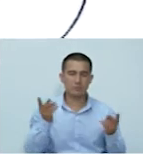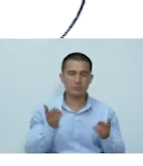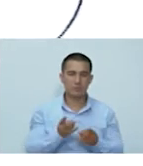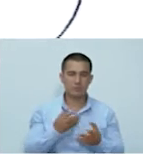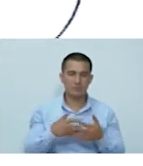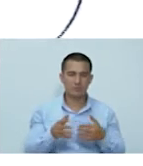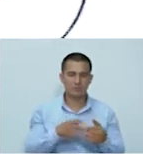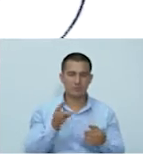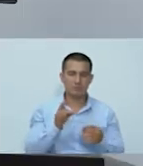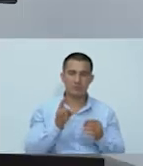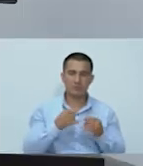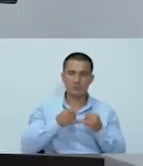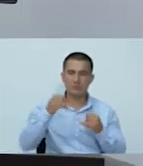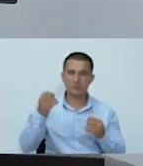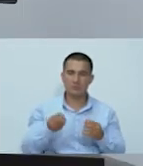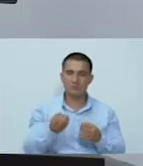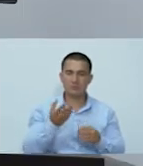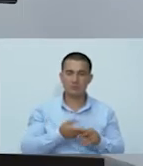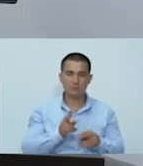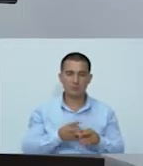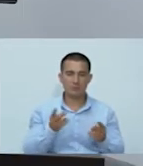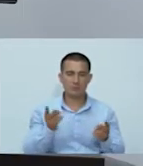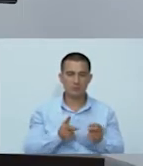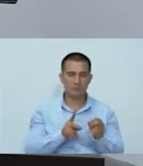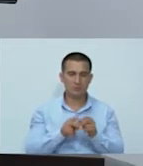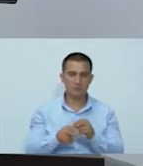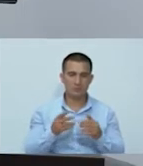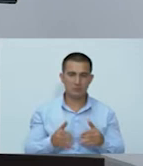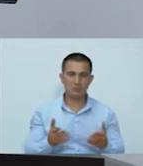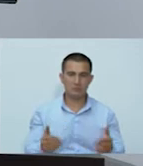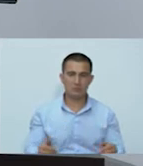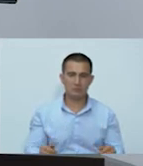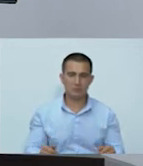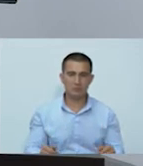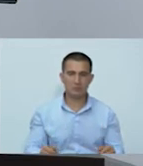ölçüp olamız birinci. Kağızımızı büküp.